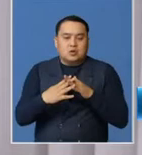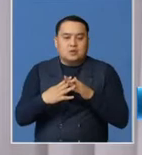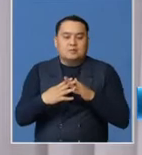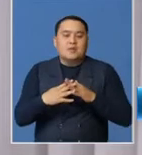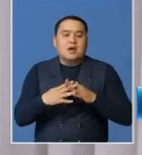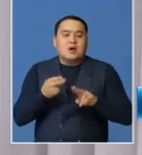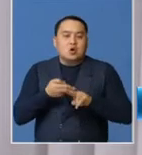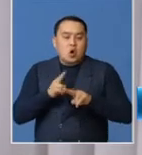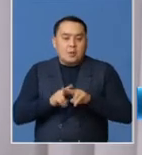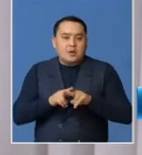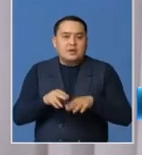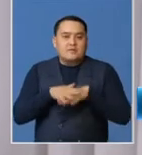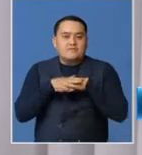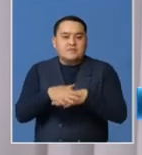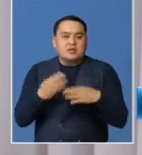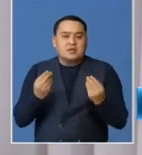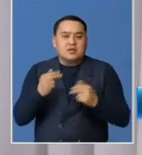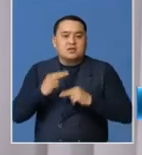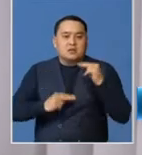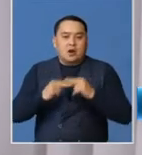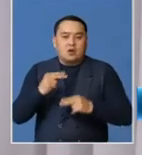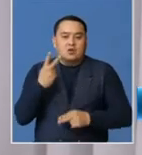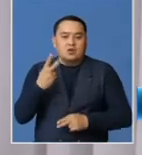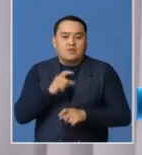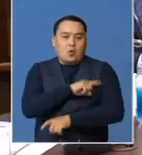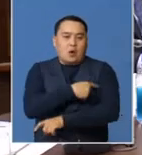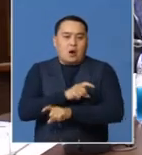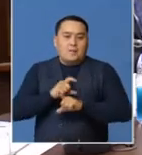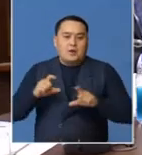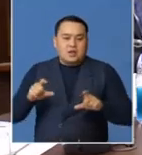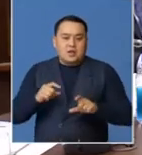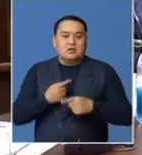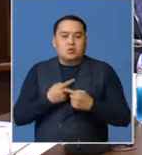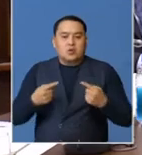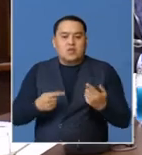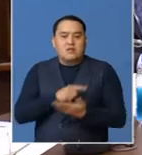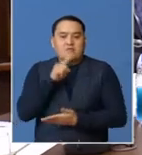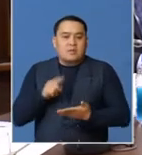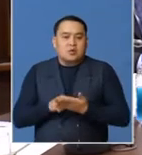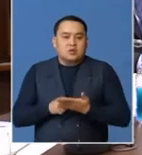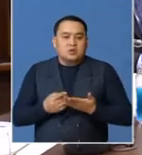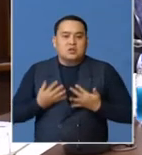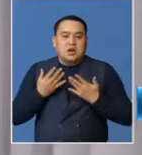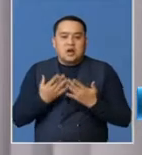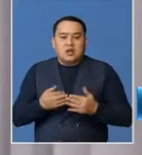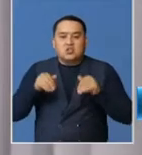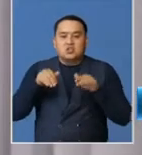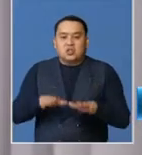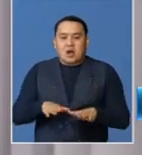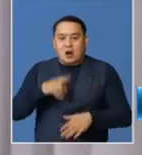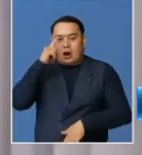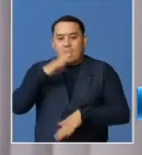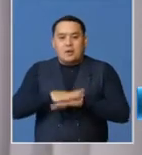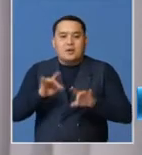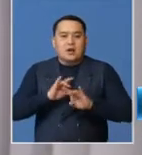Жамбыл. Кроме того, прошу выделить средства на строительство 2 амбулаторий. Эти и другие вопросы требуют безотлагательного решения, отметил